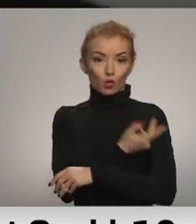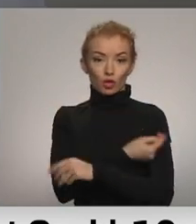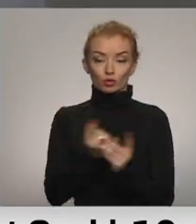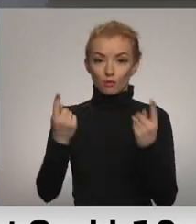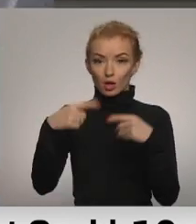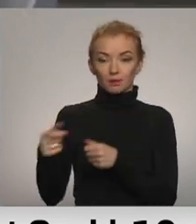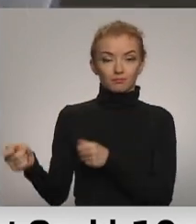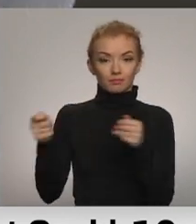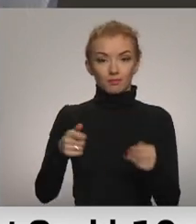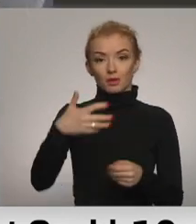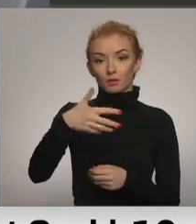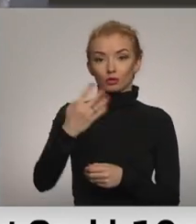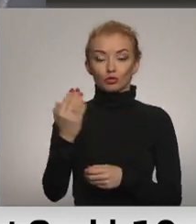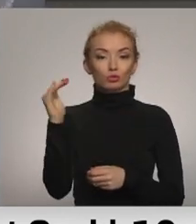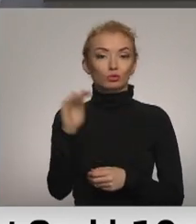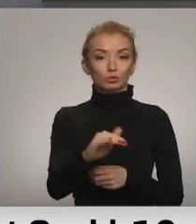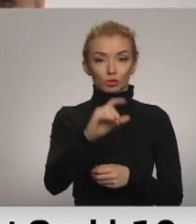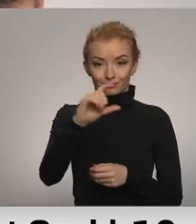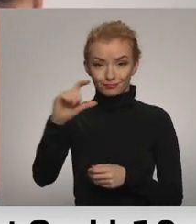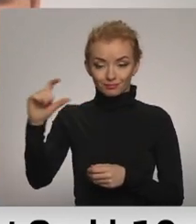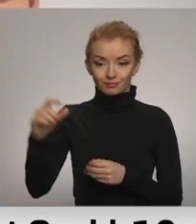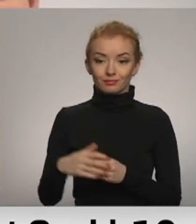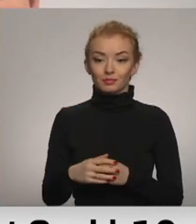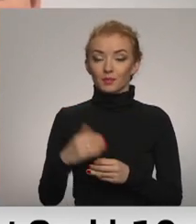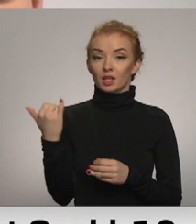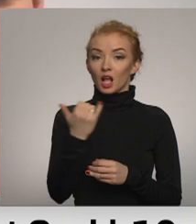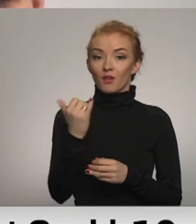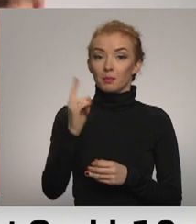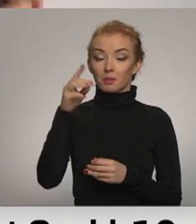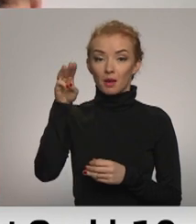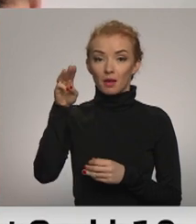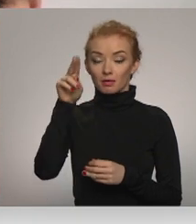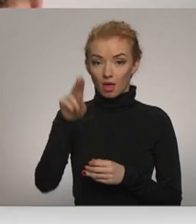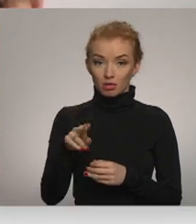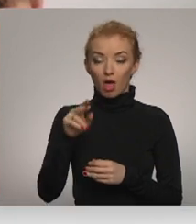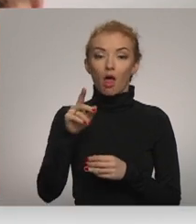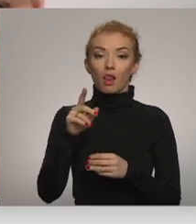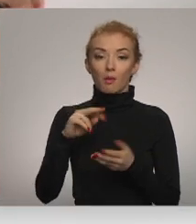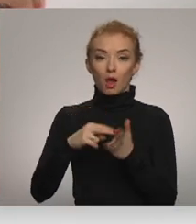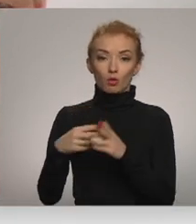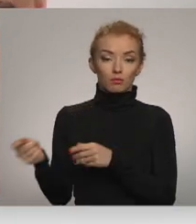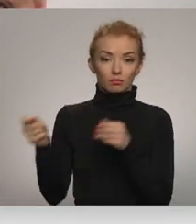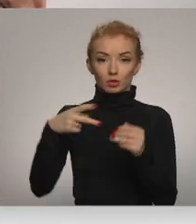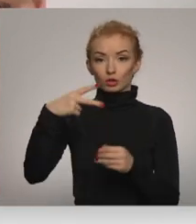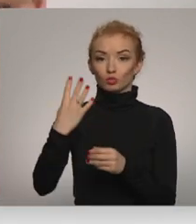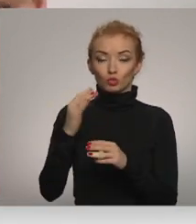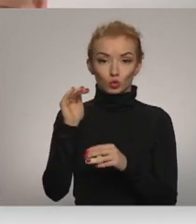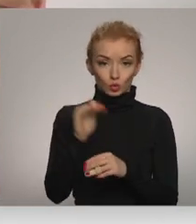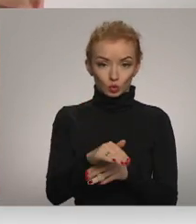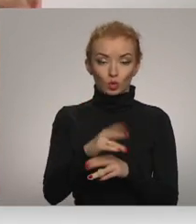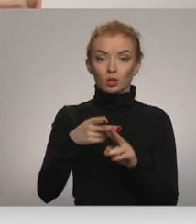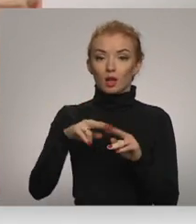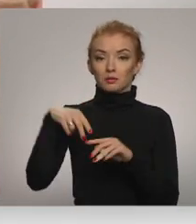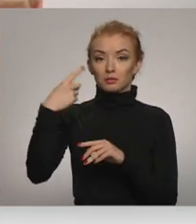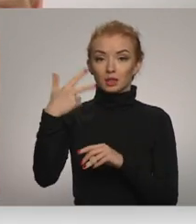šobrīd piegādāti 54 tūkstoši devu. Janvāra pirmajā nedēļā ir plānots piegādāt nākamās 24 tūkstoši devus, pēc tam plānots